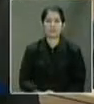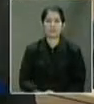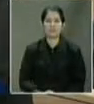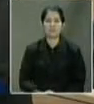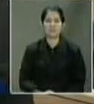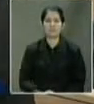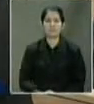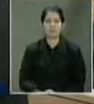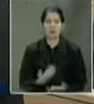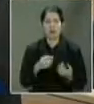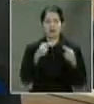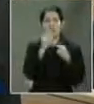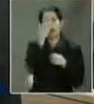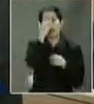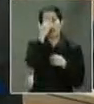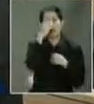พอมาที่หน้ารัฐสภา